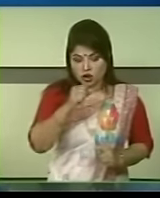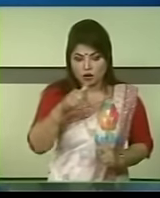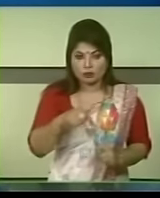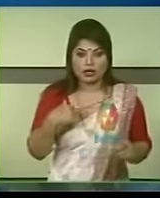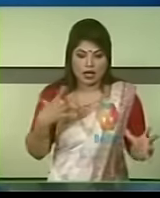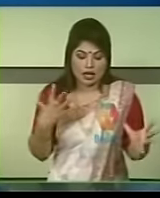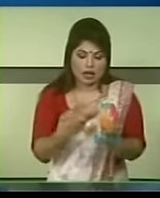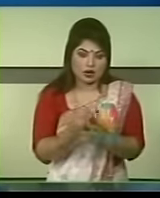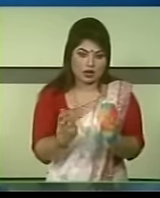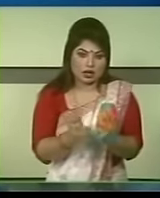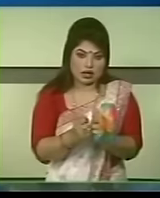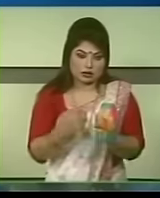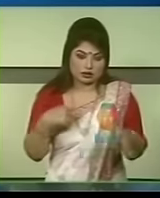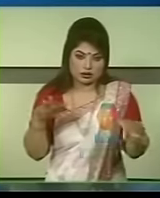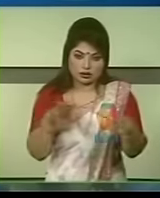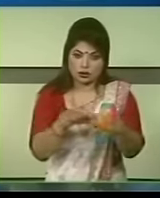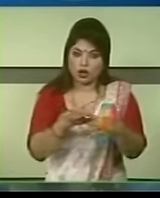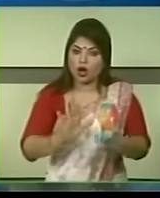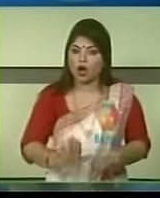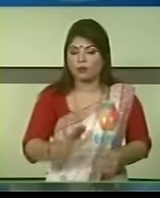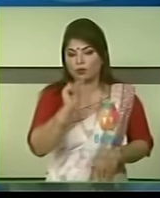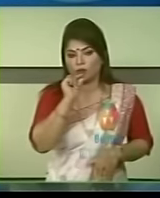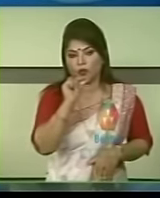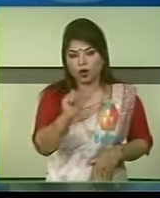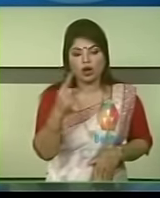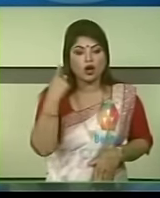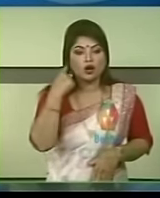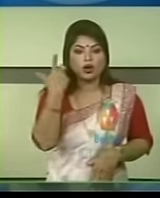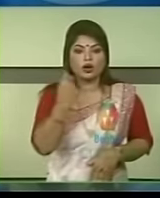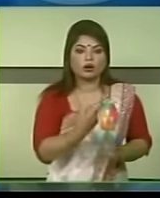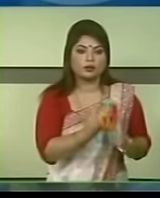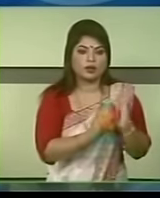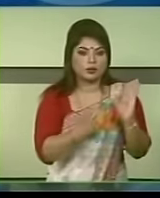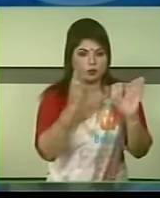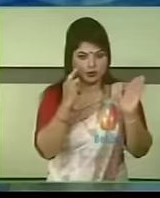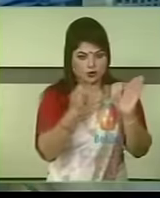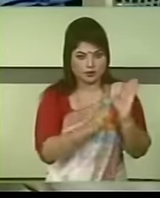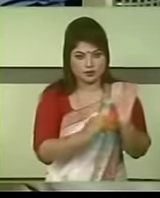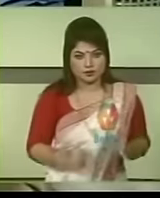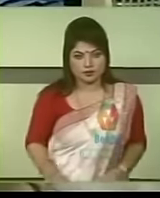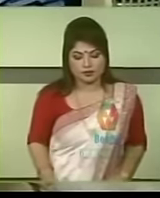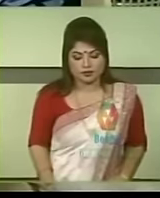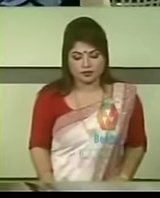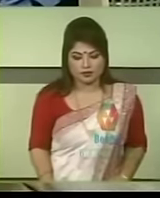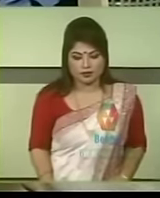মূলধারার সঙ্গে সম্পৃক্ত করা সম্ভব হবে। রিপোর্ট দিনার সুলতানার।